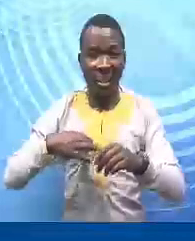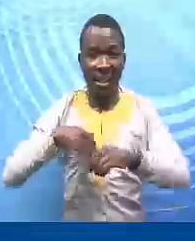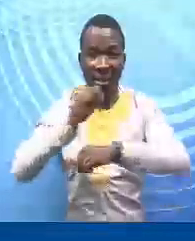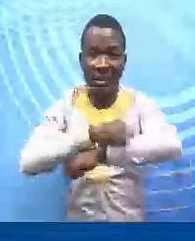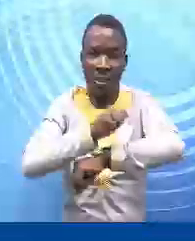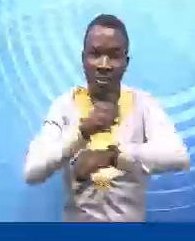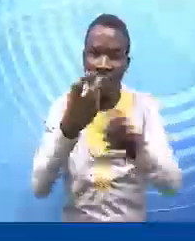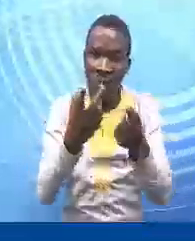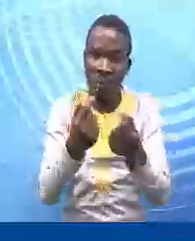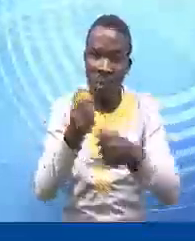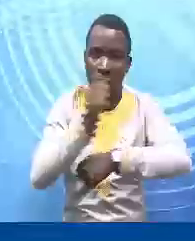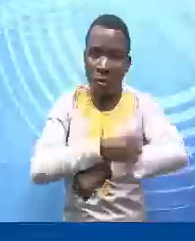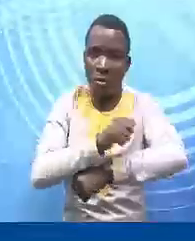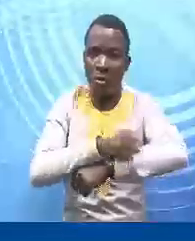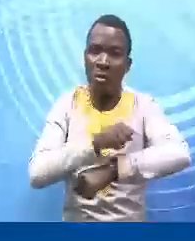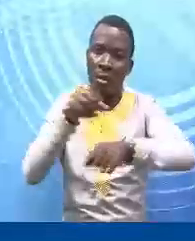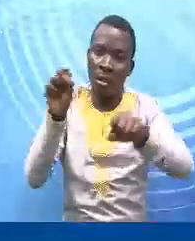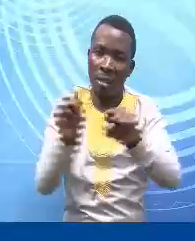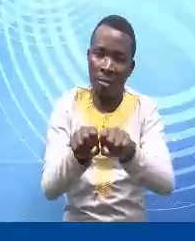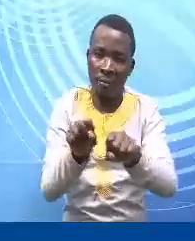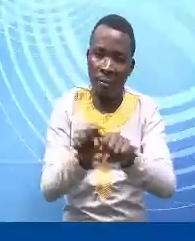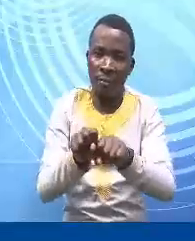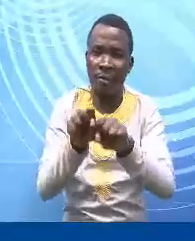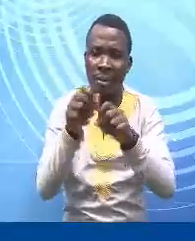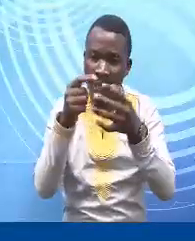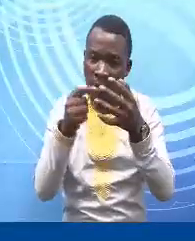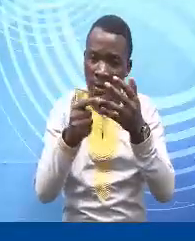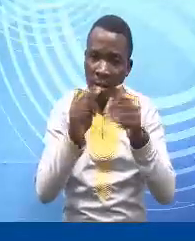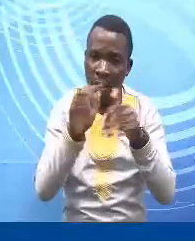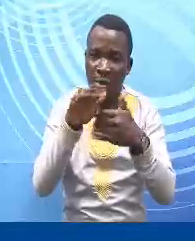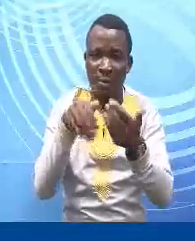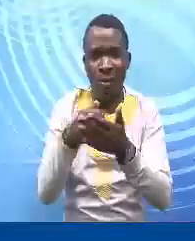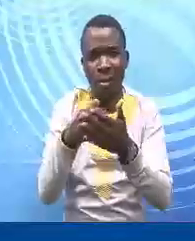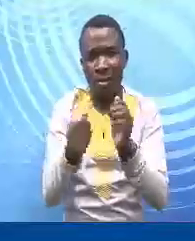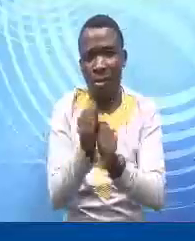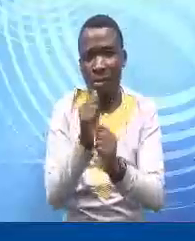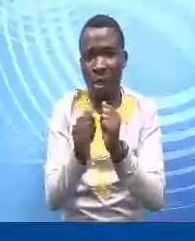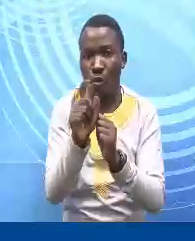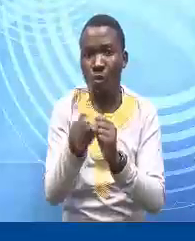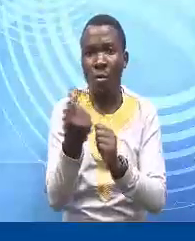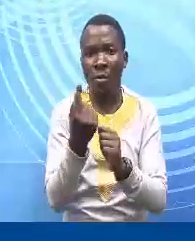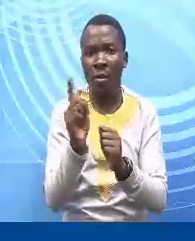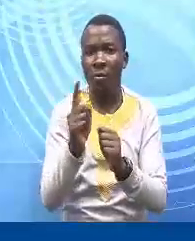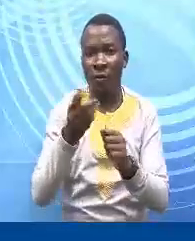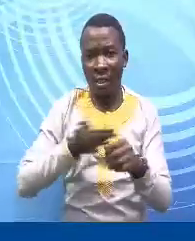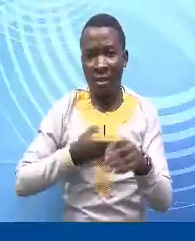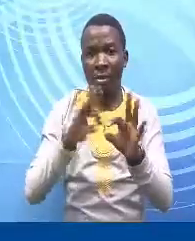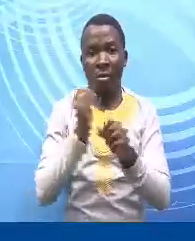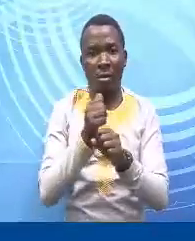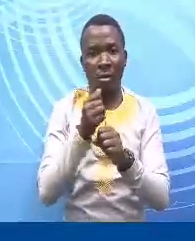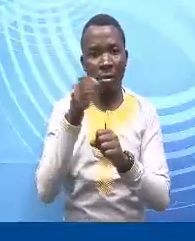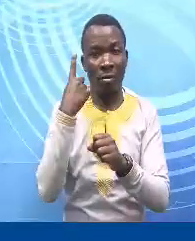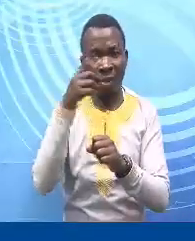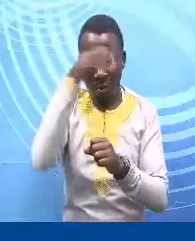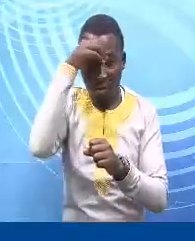amafaranga yo ku ishuri inkweto ibyo byose rero byifasha urumwe nta naho ukura bumva ko biba bigoye